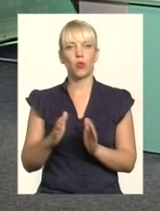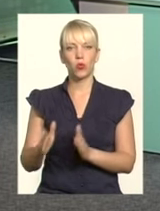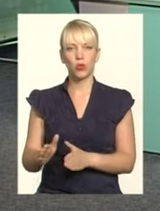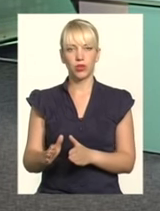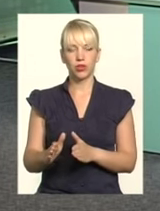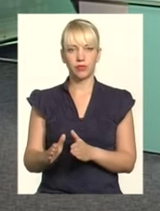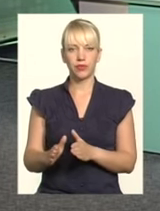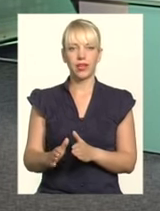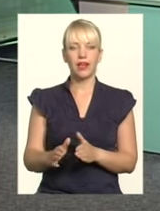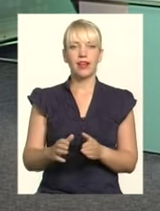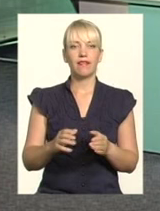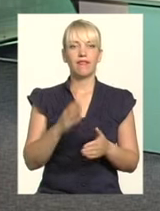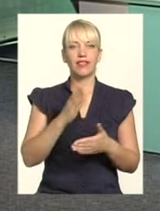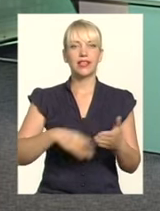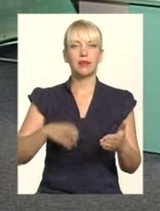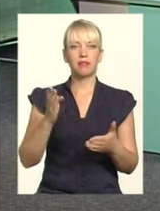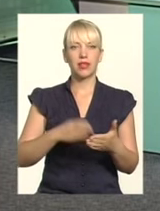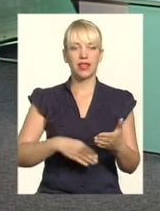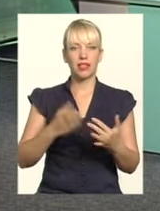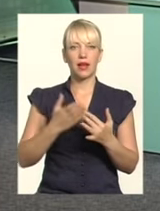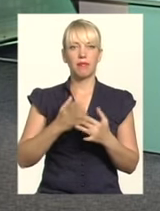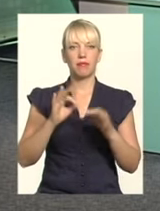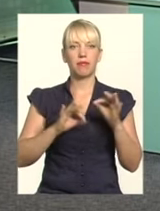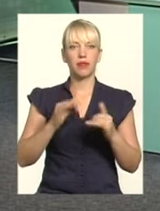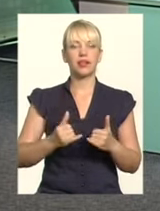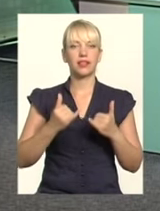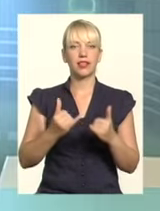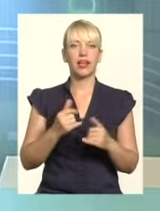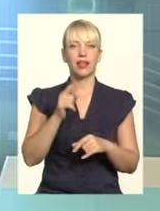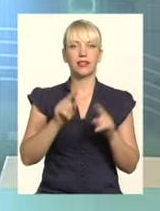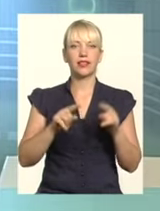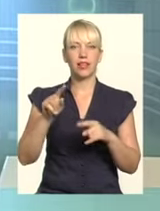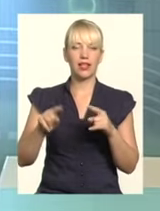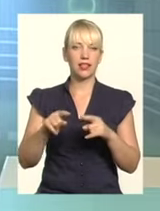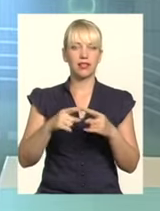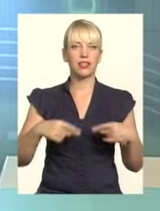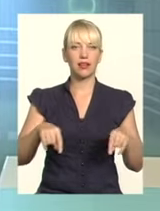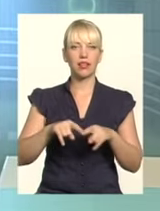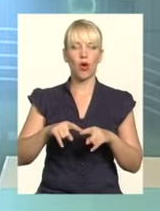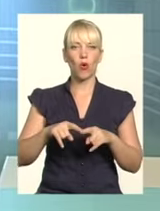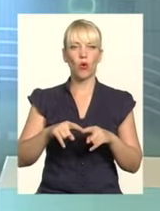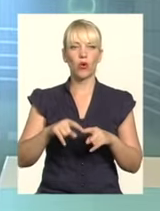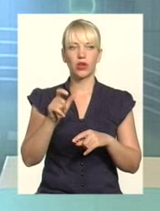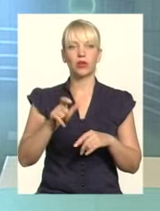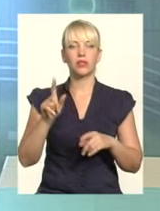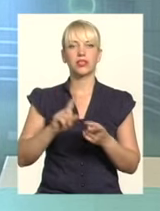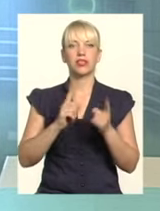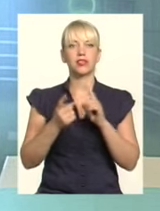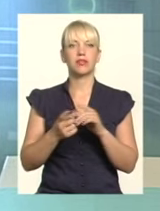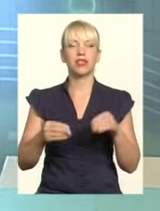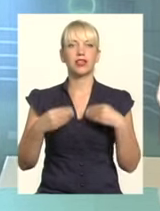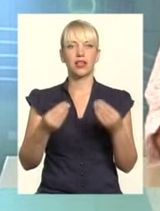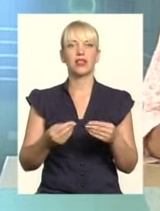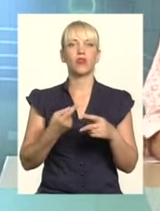власне, відмінення пільг певним категоріям громадян і загалом зміна надання отих